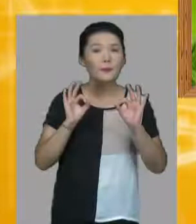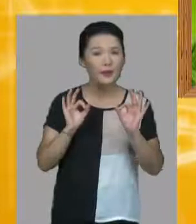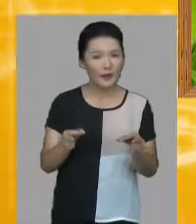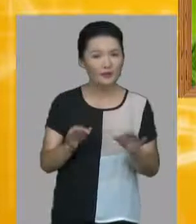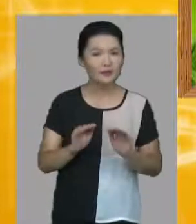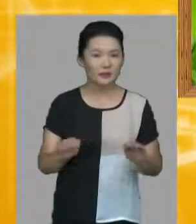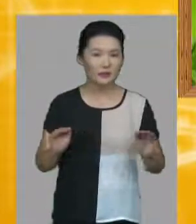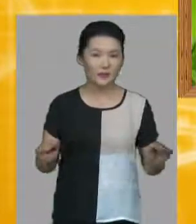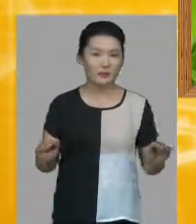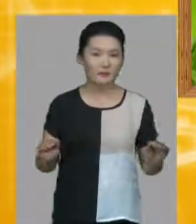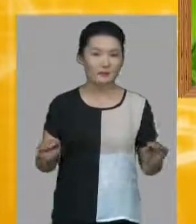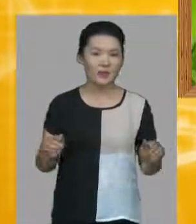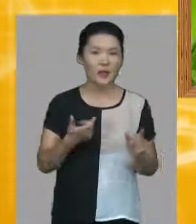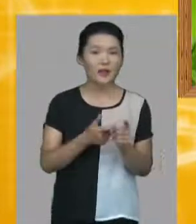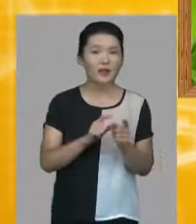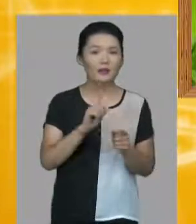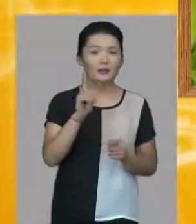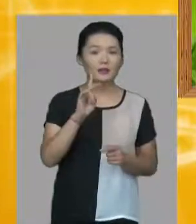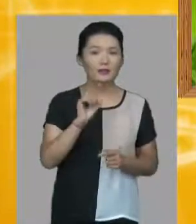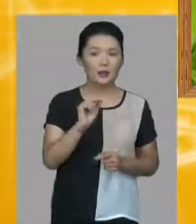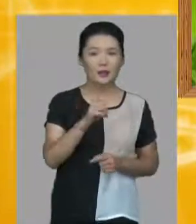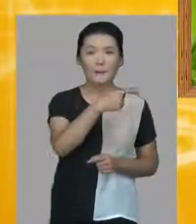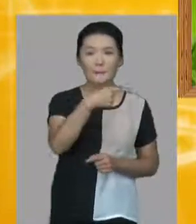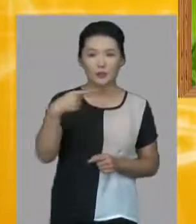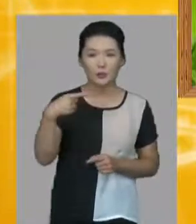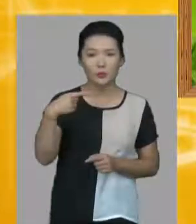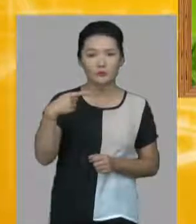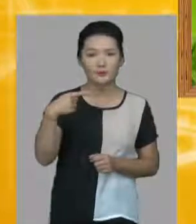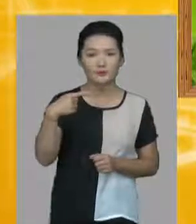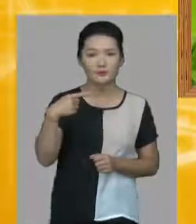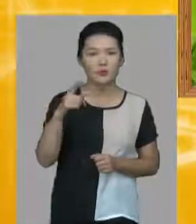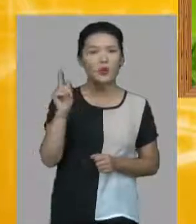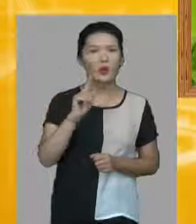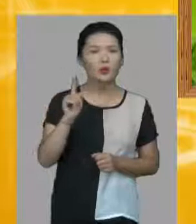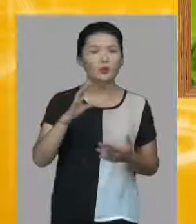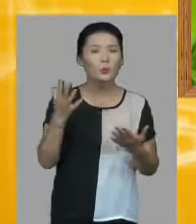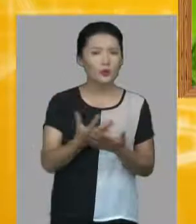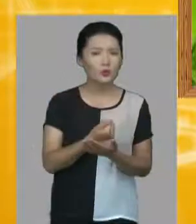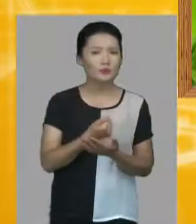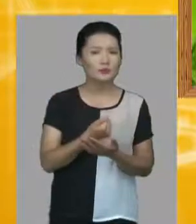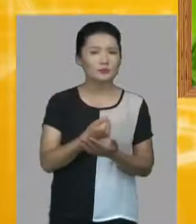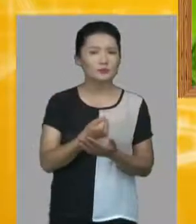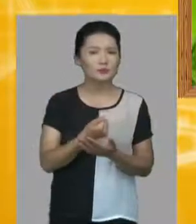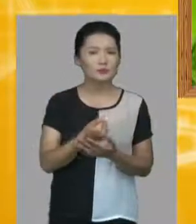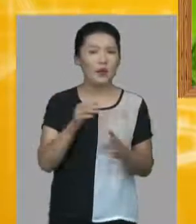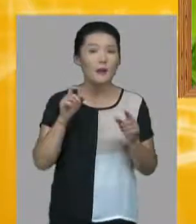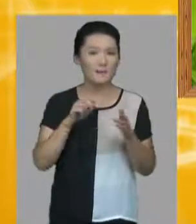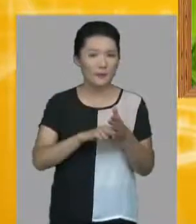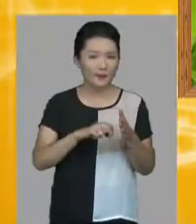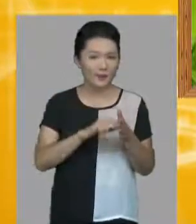Правильно, ребята, это знак минус. И что же получим?